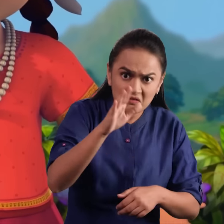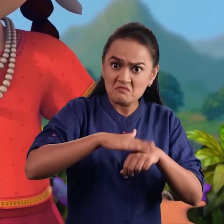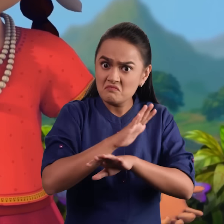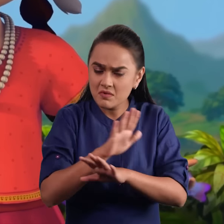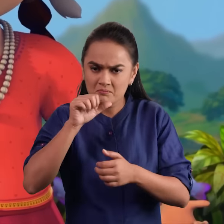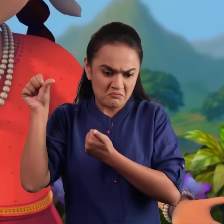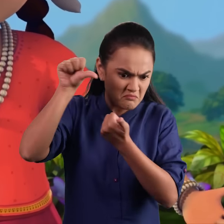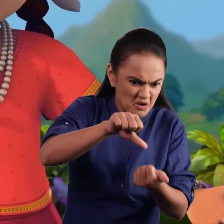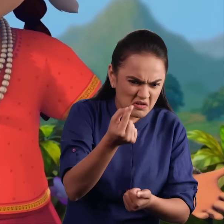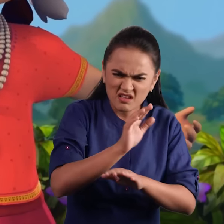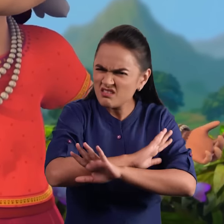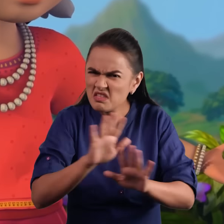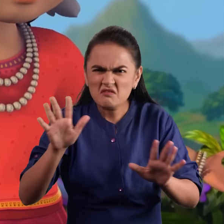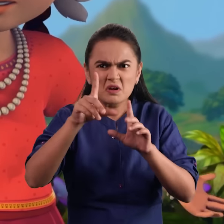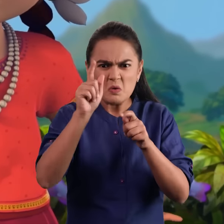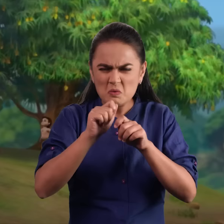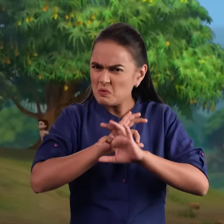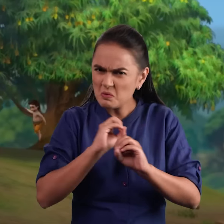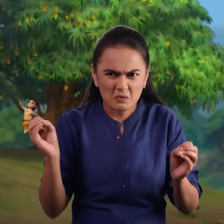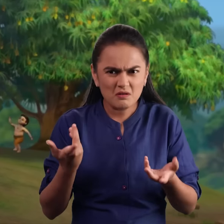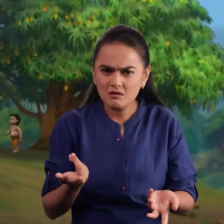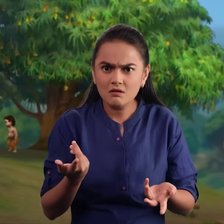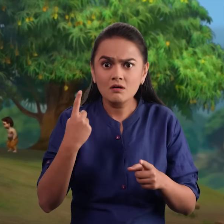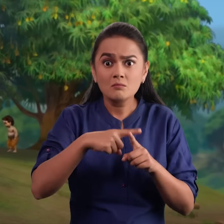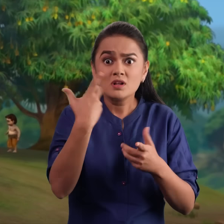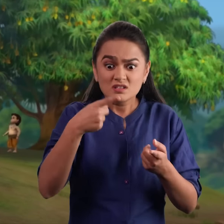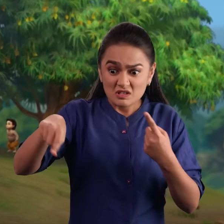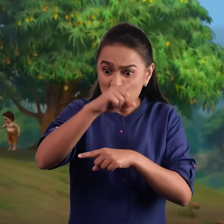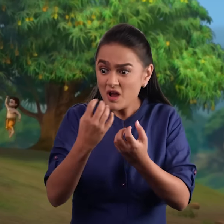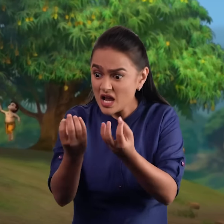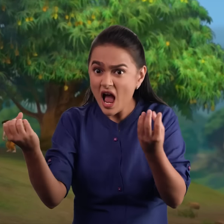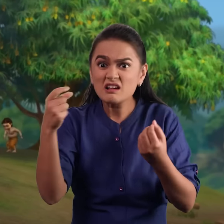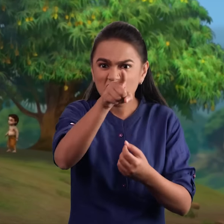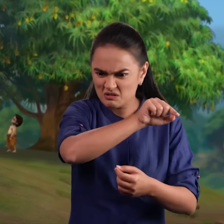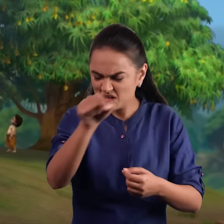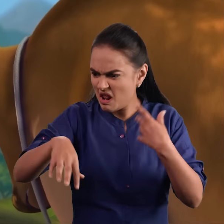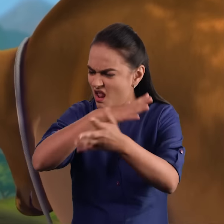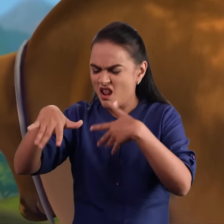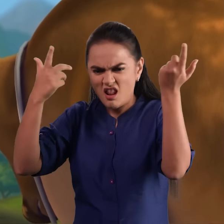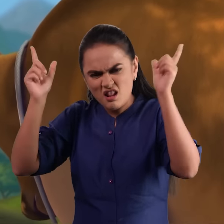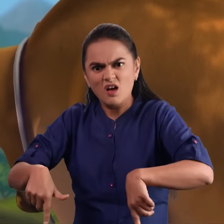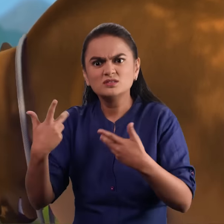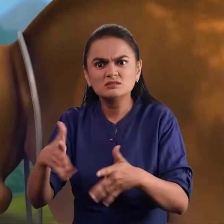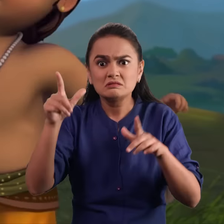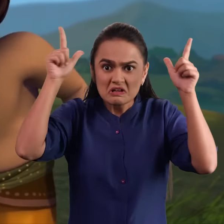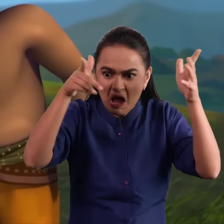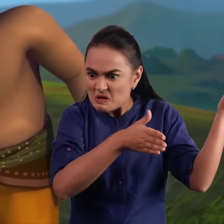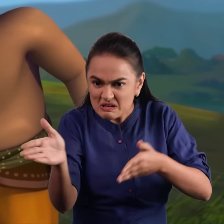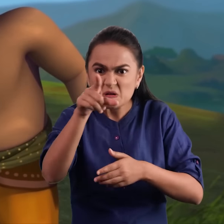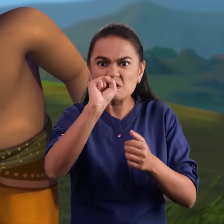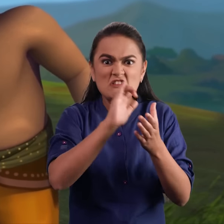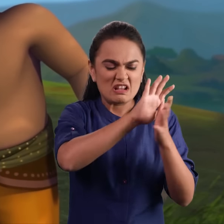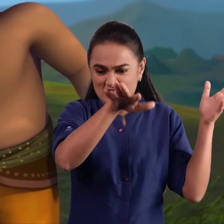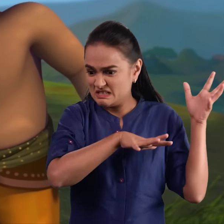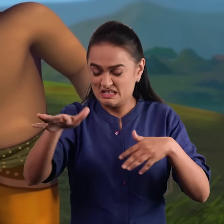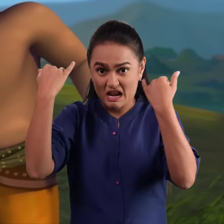नहीं रोपा, कभी किसी वृक्ष को पानी नहीं दिया। तुम कुसुम वन की शोभा बिगाड़ रहे हो, गायों और अपने बिगड़ैल साथियों